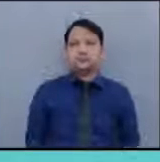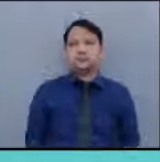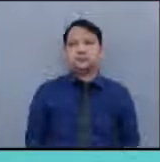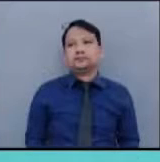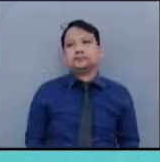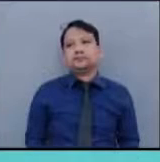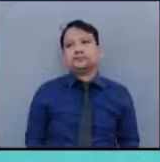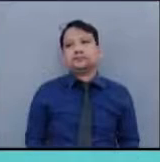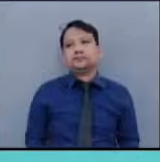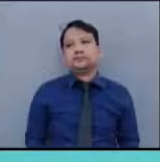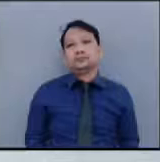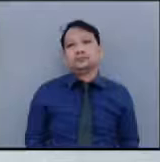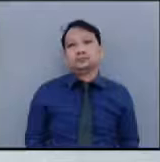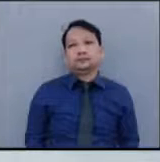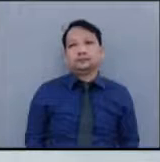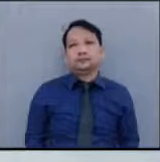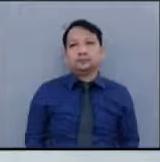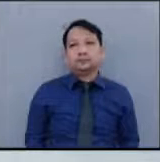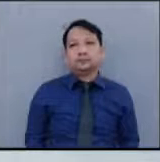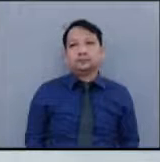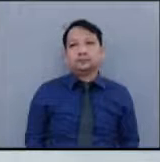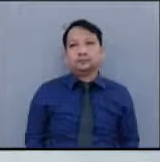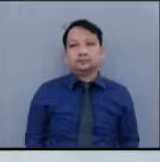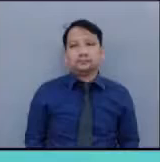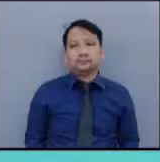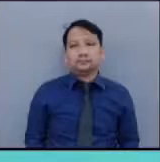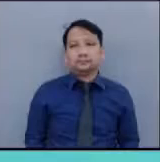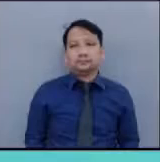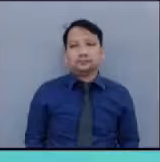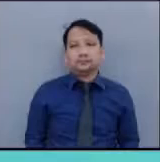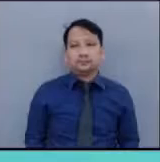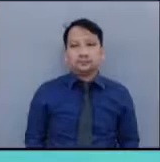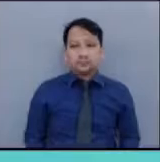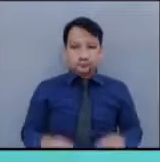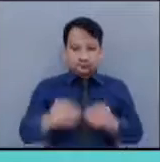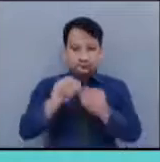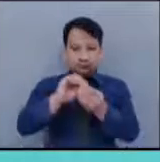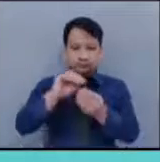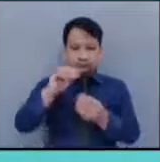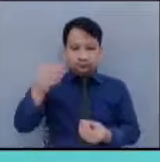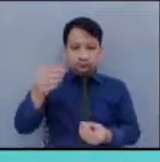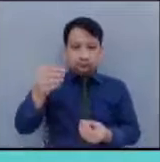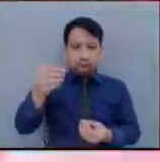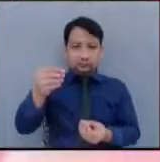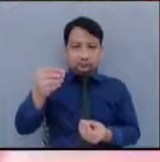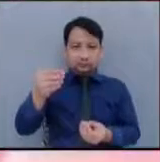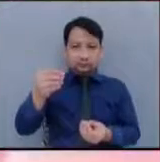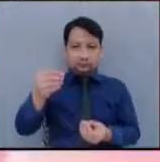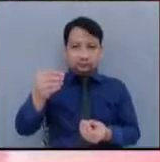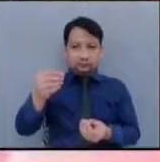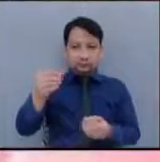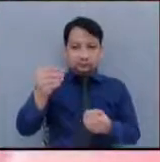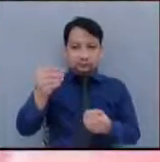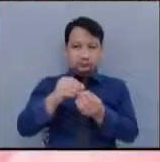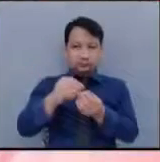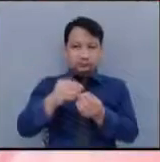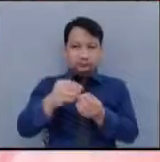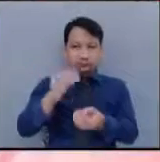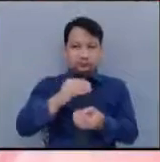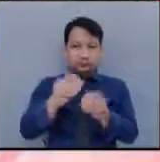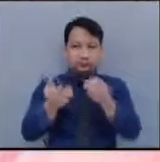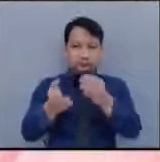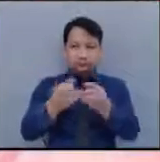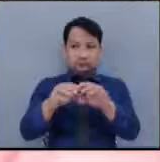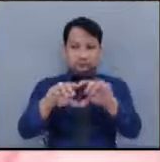natin. From lengthwise, ibalik sa original form. Yes. Tupiin muli ang buong piraso ng papel ng pahiga. Okay. Yan.